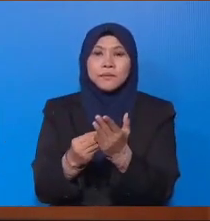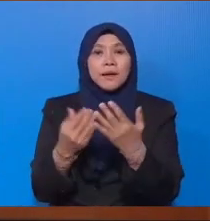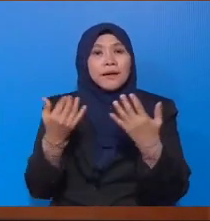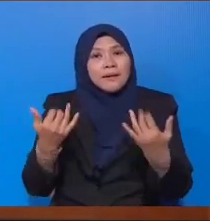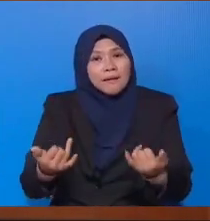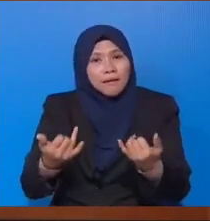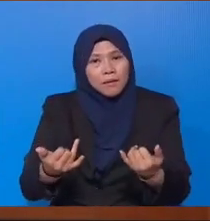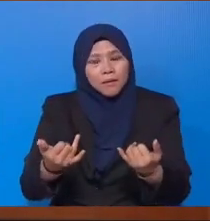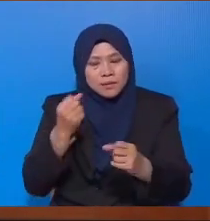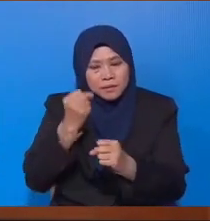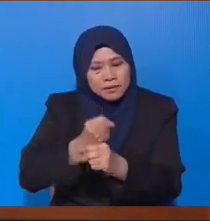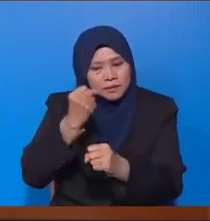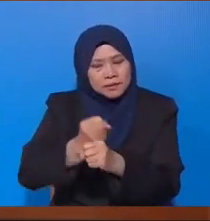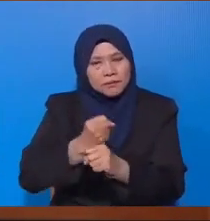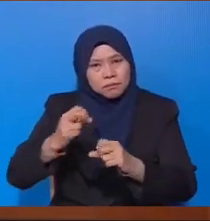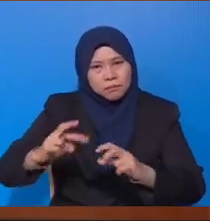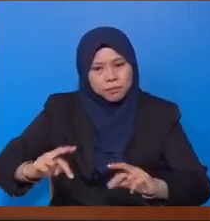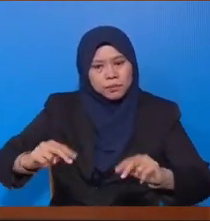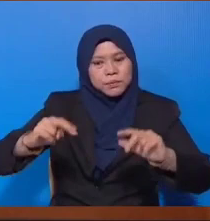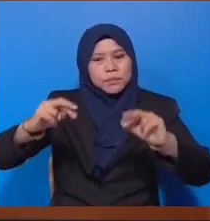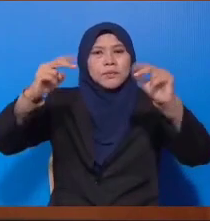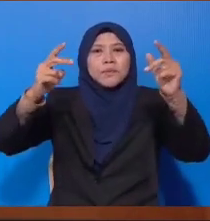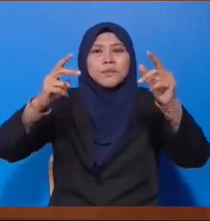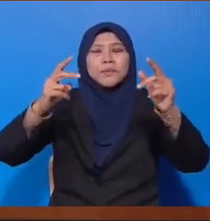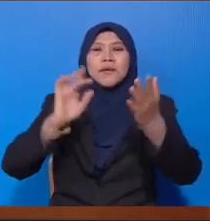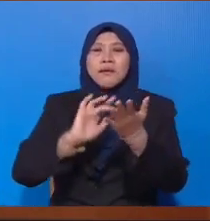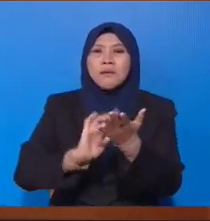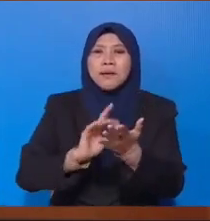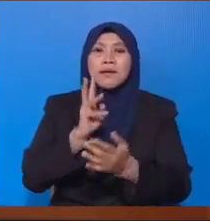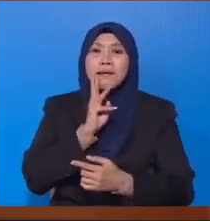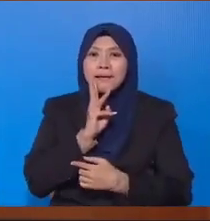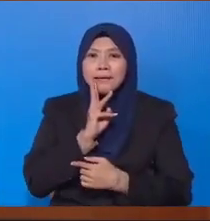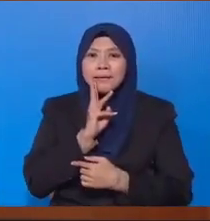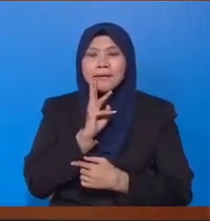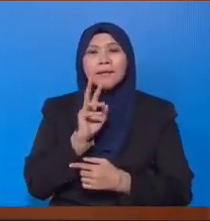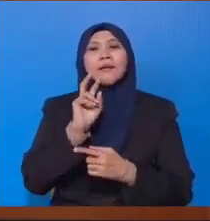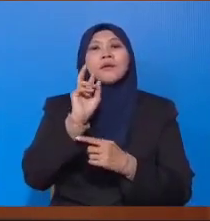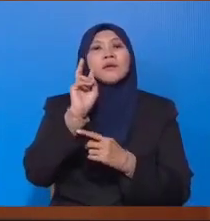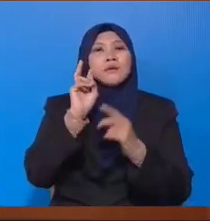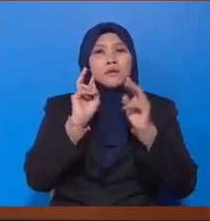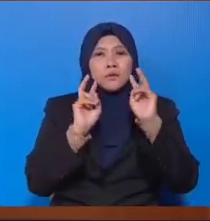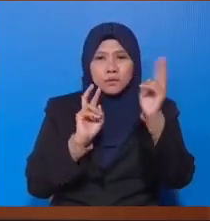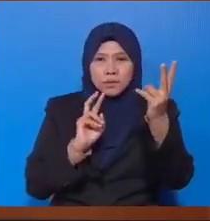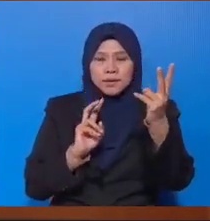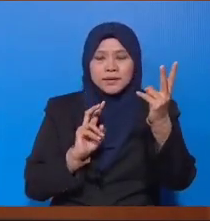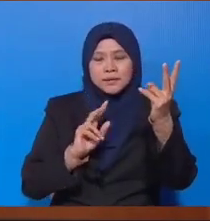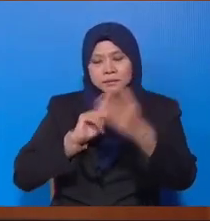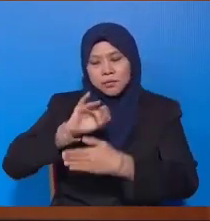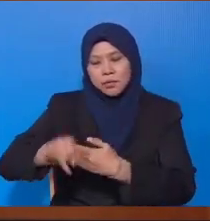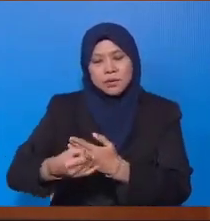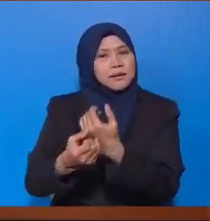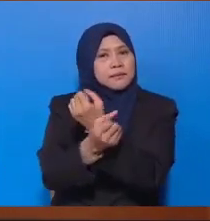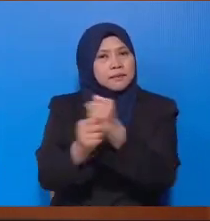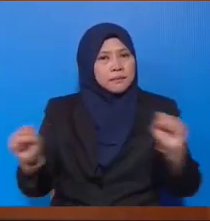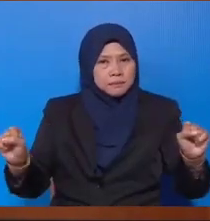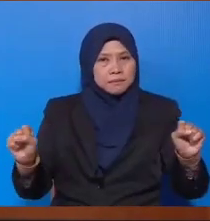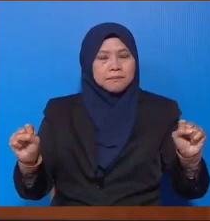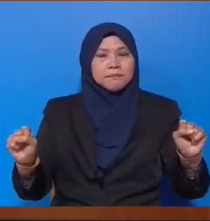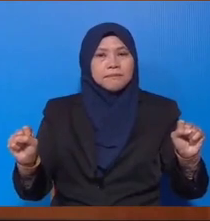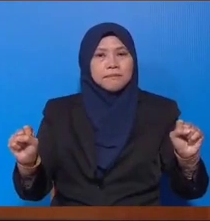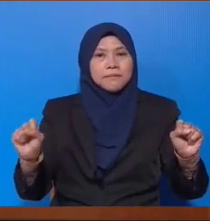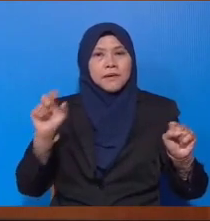sehingga kini bagi kerja menaik taraf Loji lautan air Duo Project telah Spoon siap pembinaannya